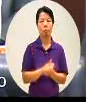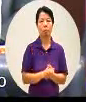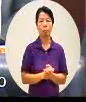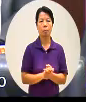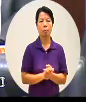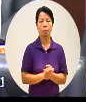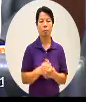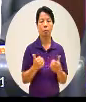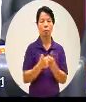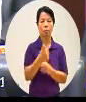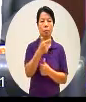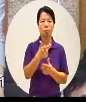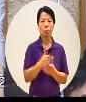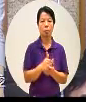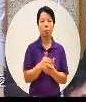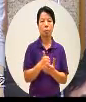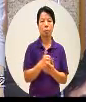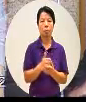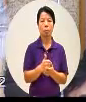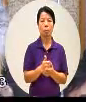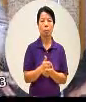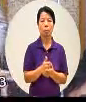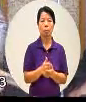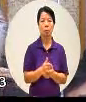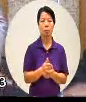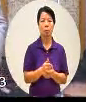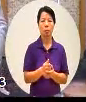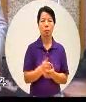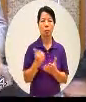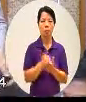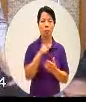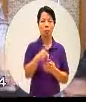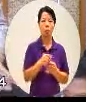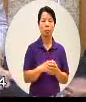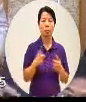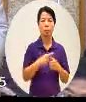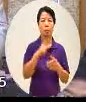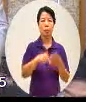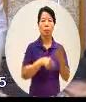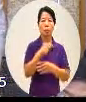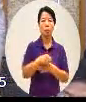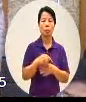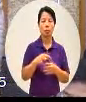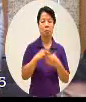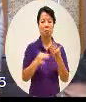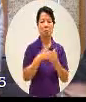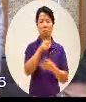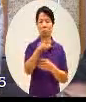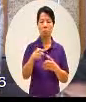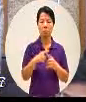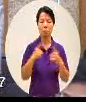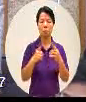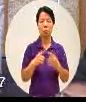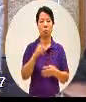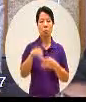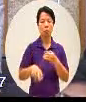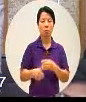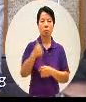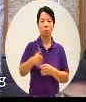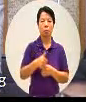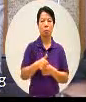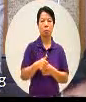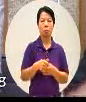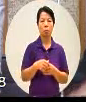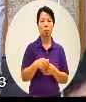谢谢议长，谢谢卢议员哈。因为这人事法规是人事处长会比较清楚了，啊，所以刚刚您问我说